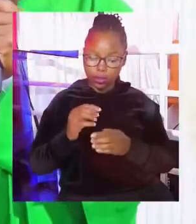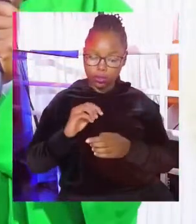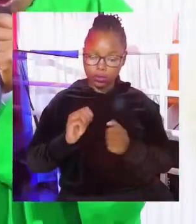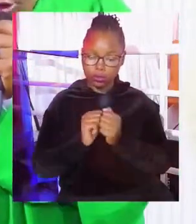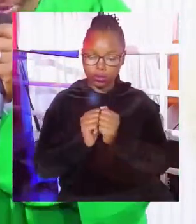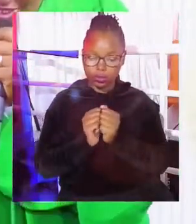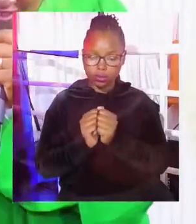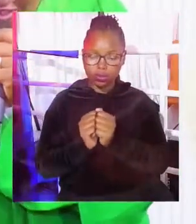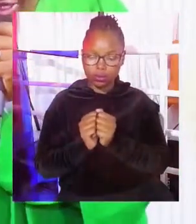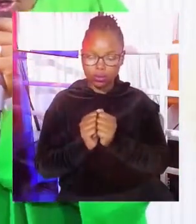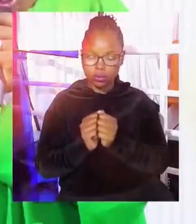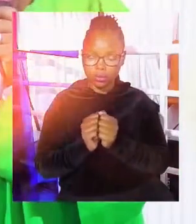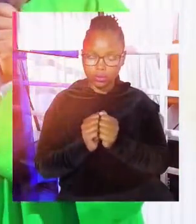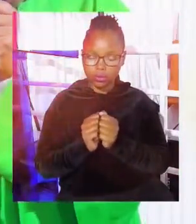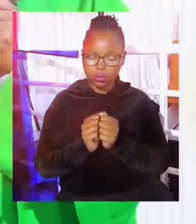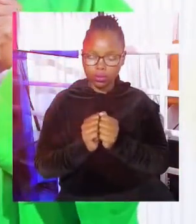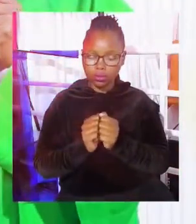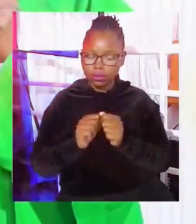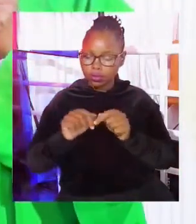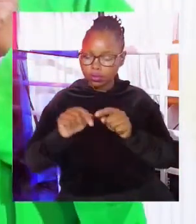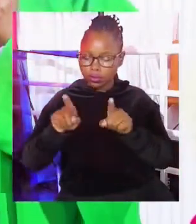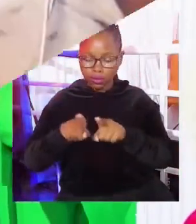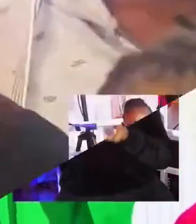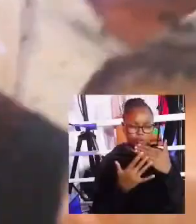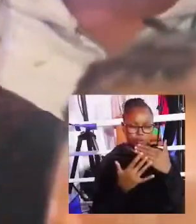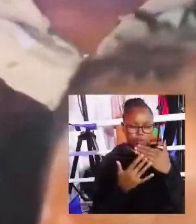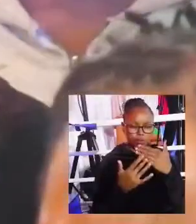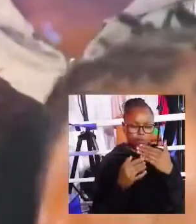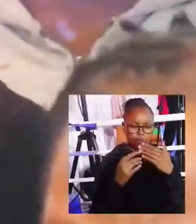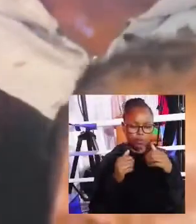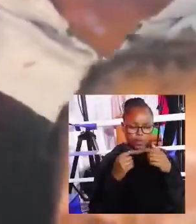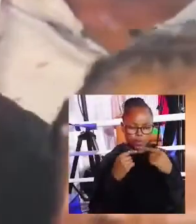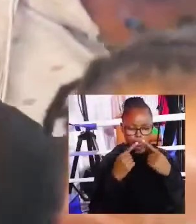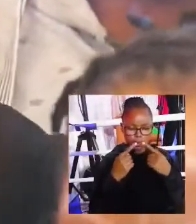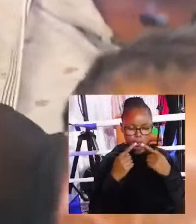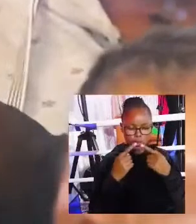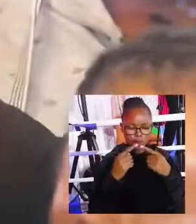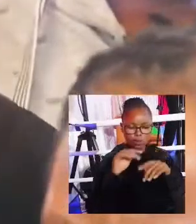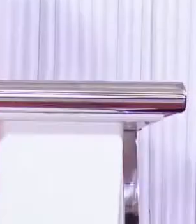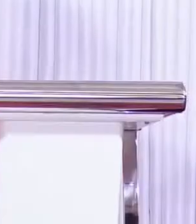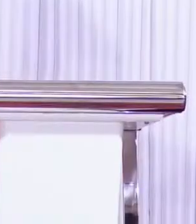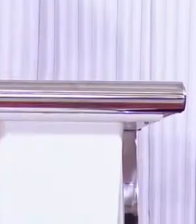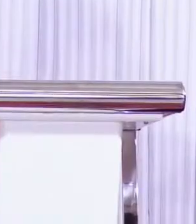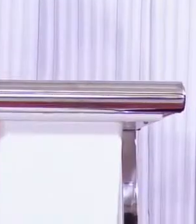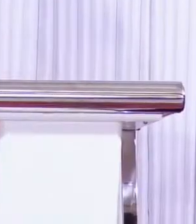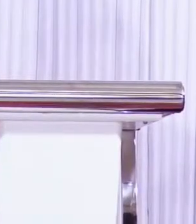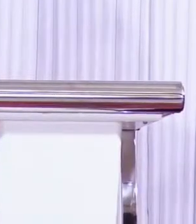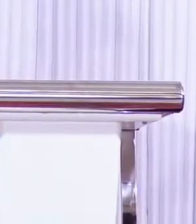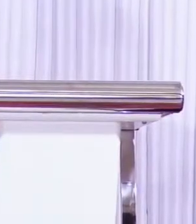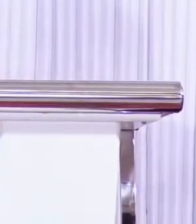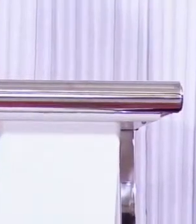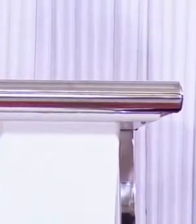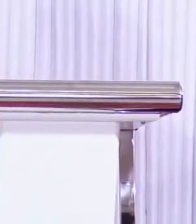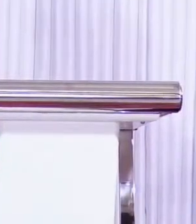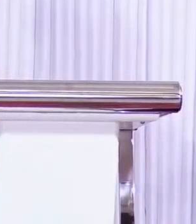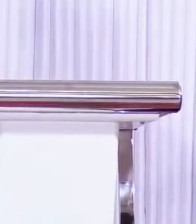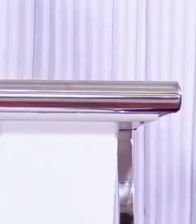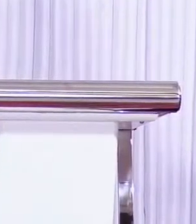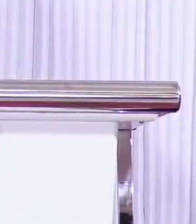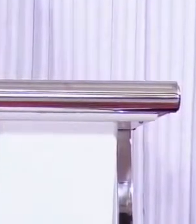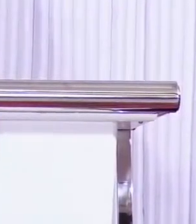onare tugomanite nao kigongona ine giki guthathaya Jehova mutura muoyo wewe ngai